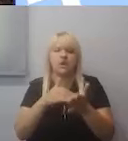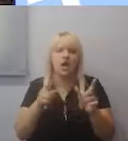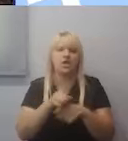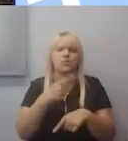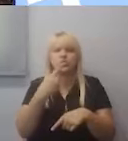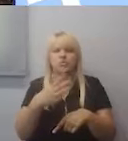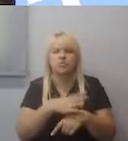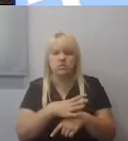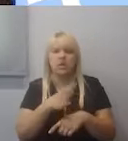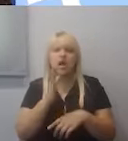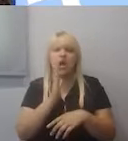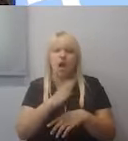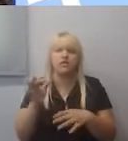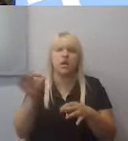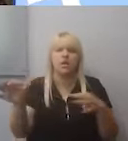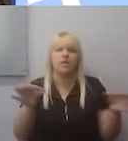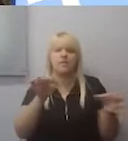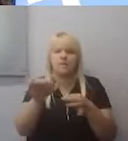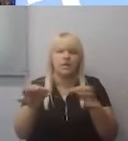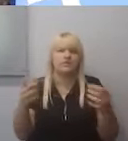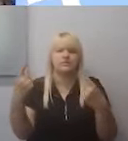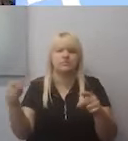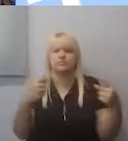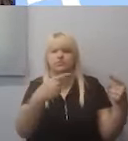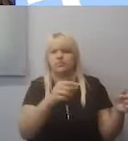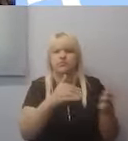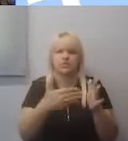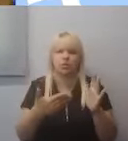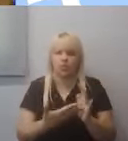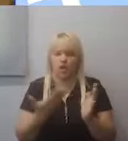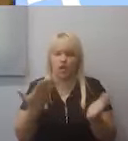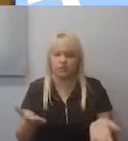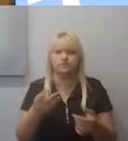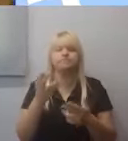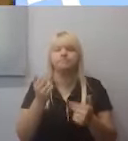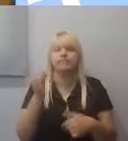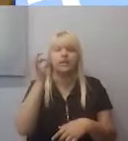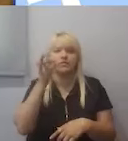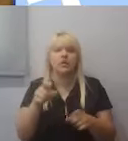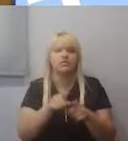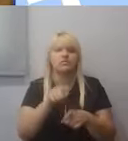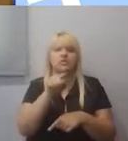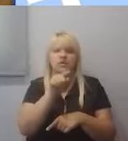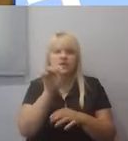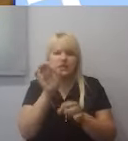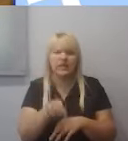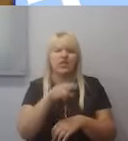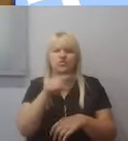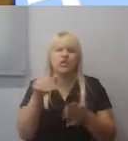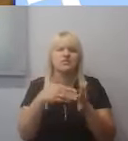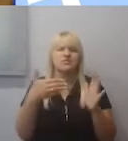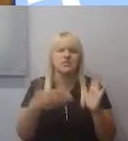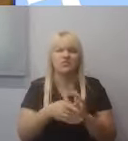apkaimei ir pilnīgi cita situācija jā precīzi un tieši tā situācija kad sanāk